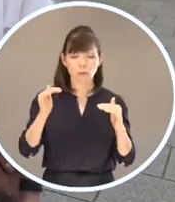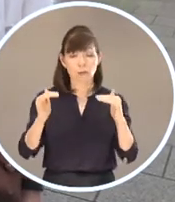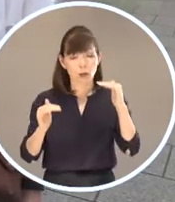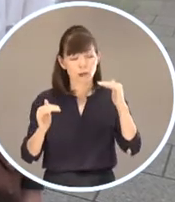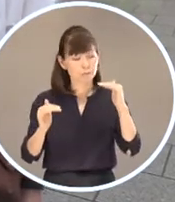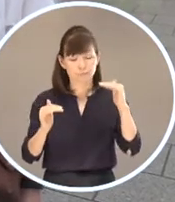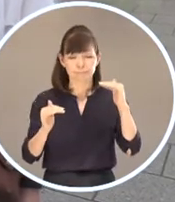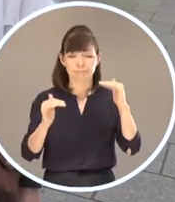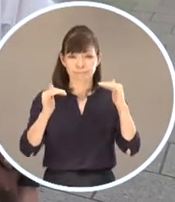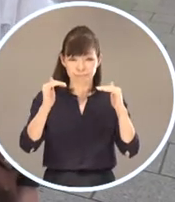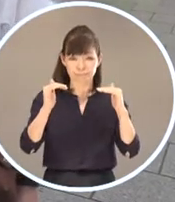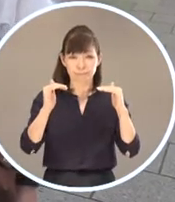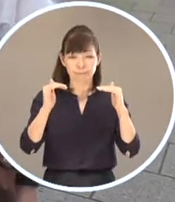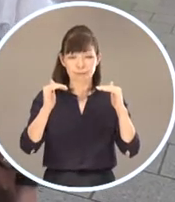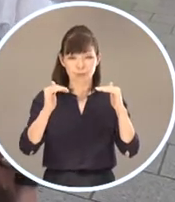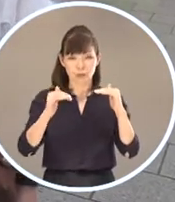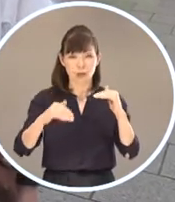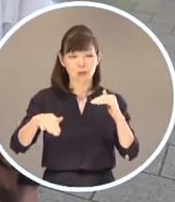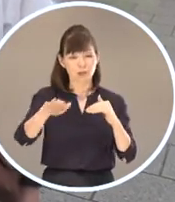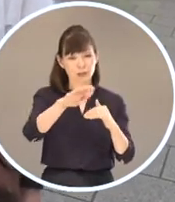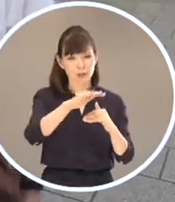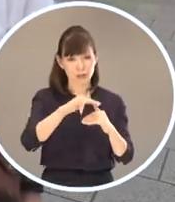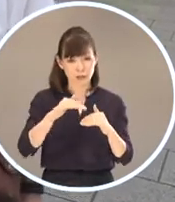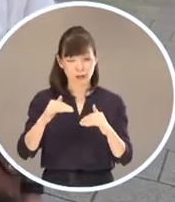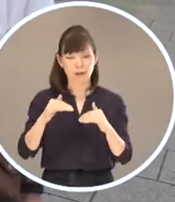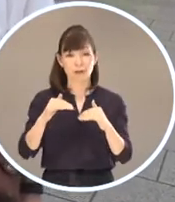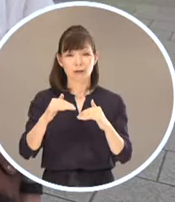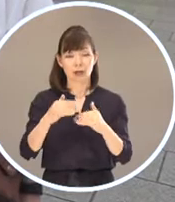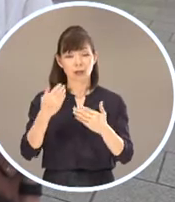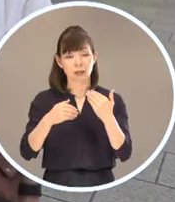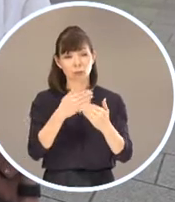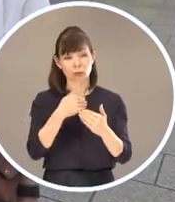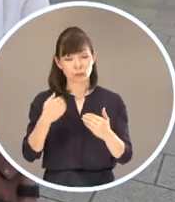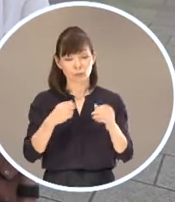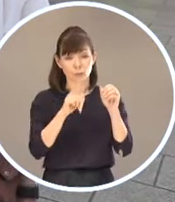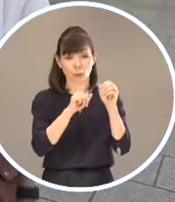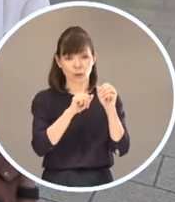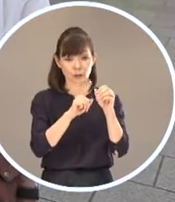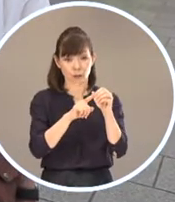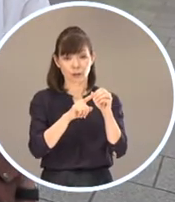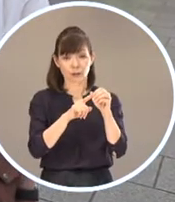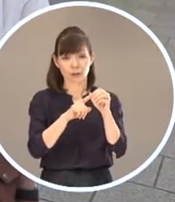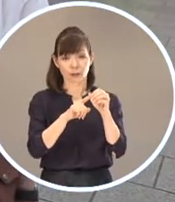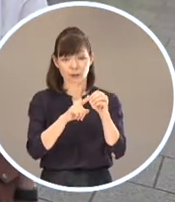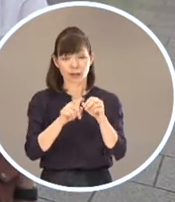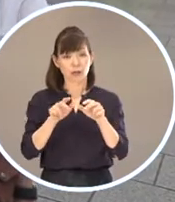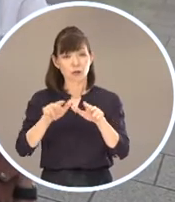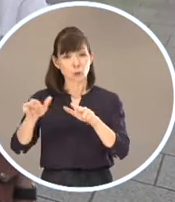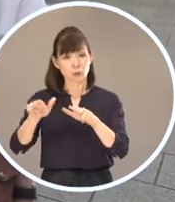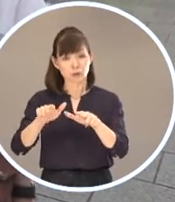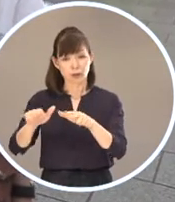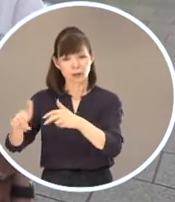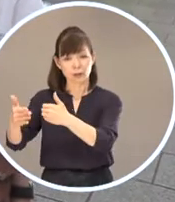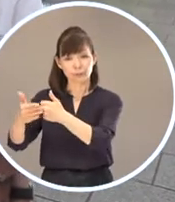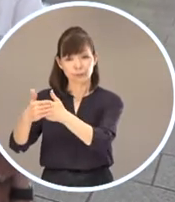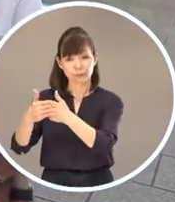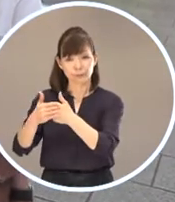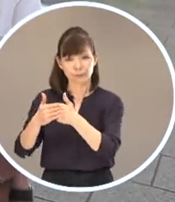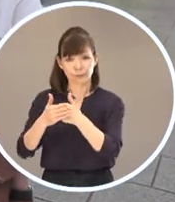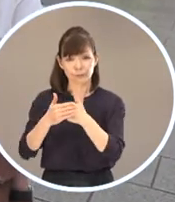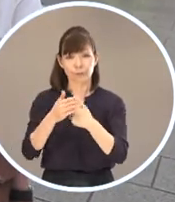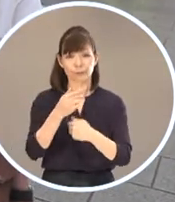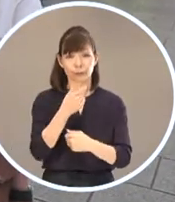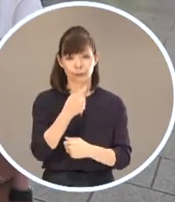ような、みんなが楽しめるようにうまく行政とかが動いていただ